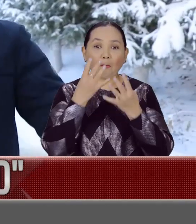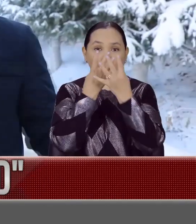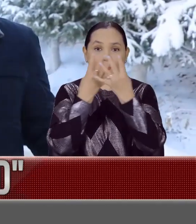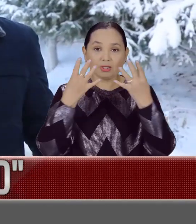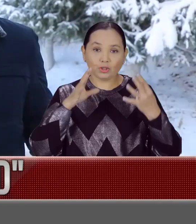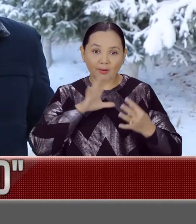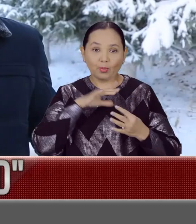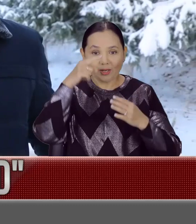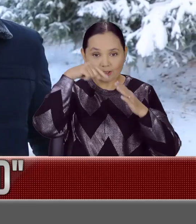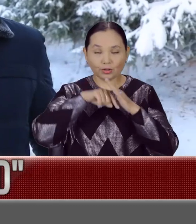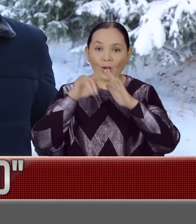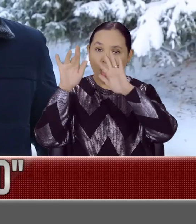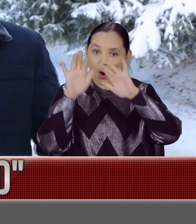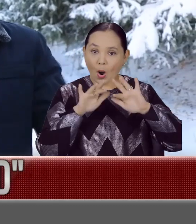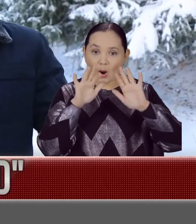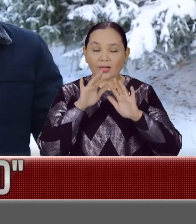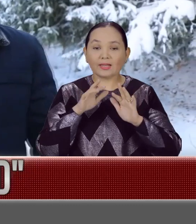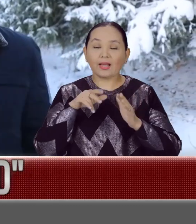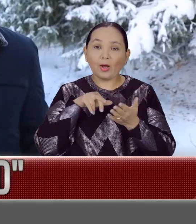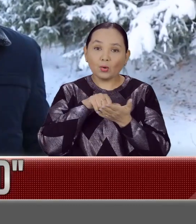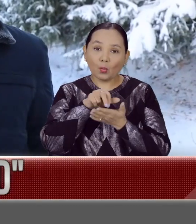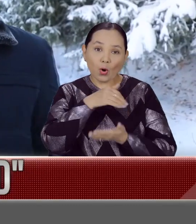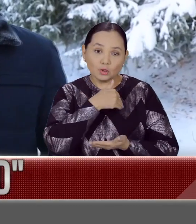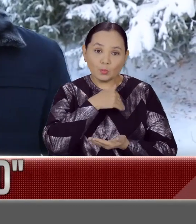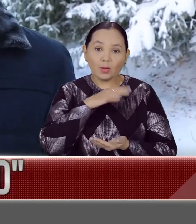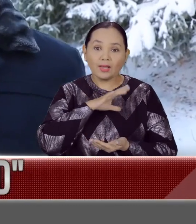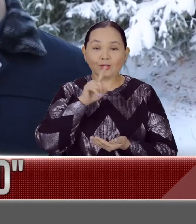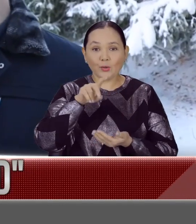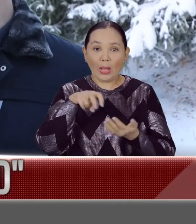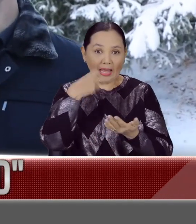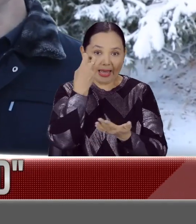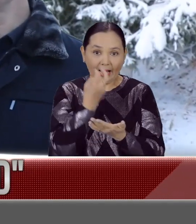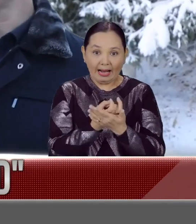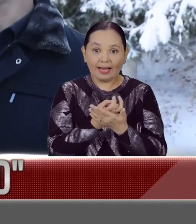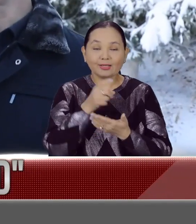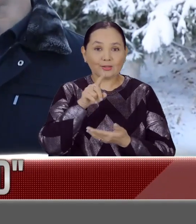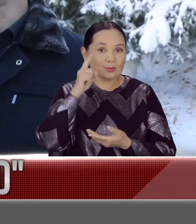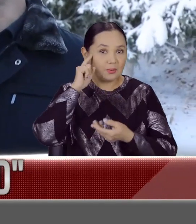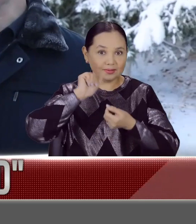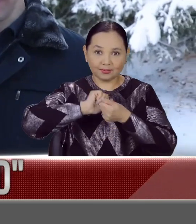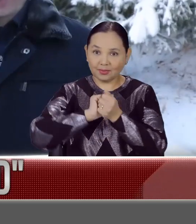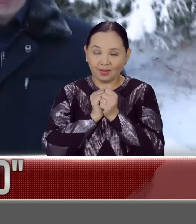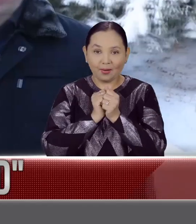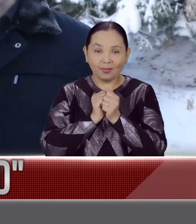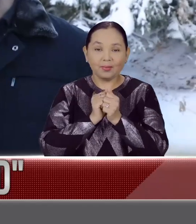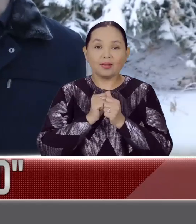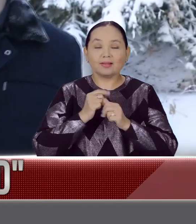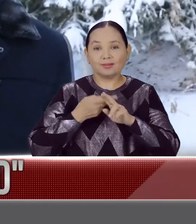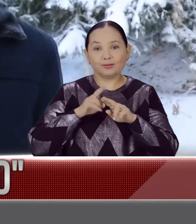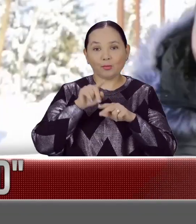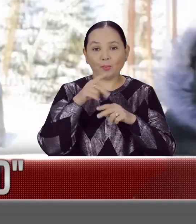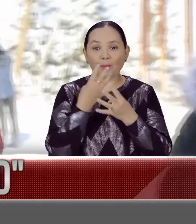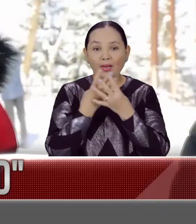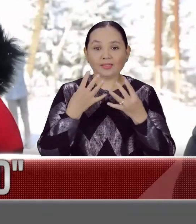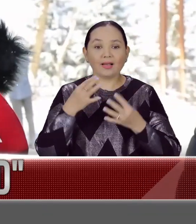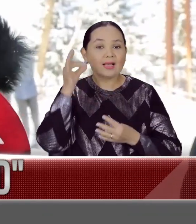bor edi. Shu panjaraning ustida qorda yurmoqchi bo'lganman-da. Shu joyda yiqilgandim. Shu narsa esimda qolib ketgan. Panjaraning ustida. Mana shu panjaraning ustida